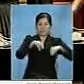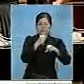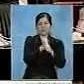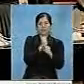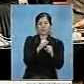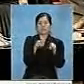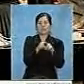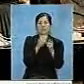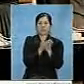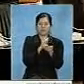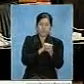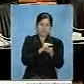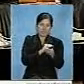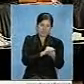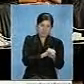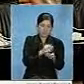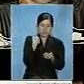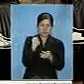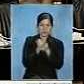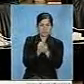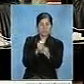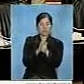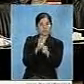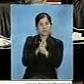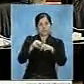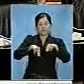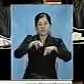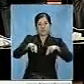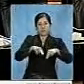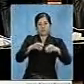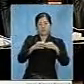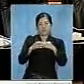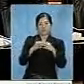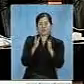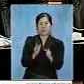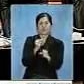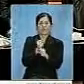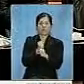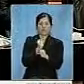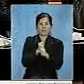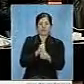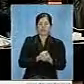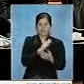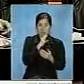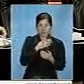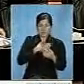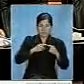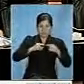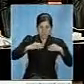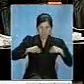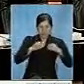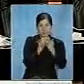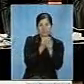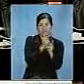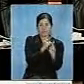สมสำหรับจะดูแลข้าราชการในอนาคตและถ้าหากว่าเรายอมที่จะกันเงินเหล่านี้นะครับซึ่งมาตั้งไปแล้วก็จ